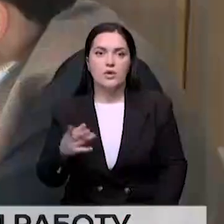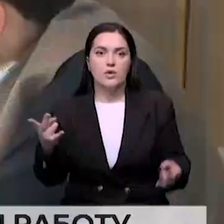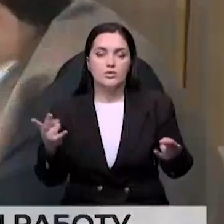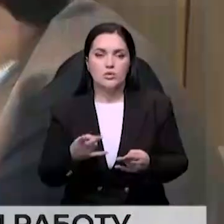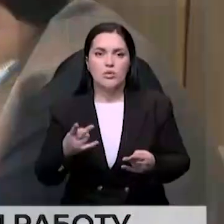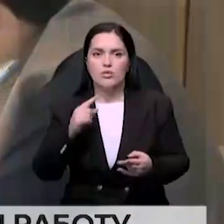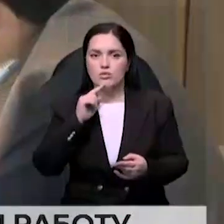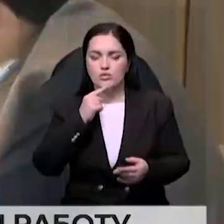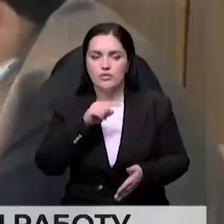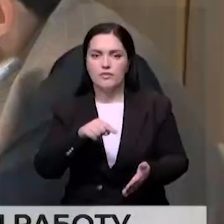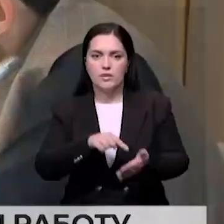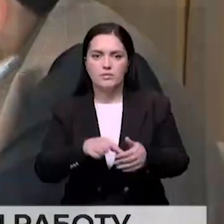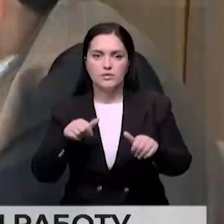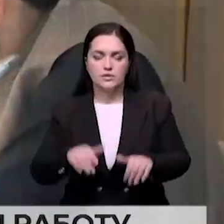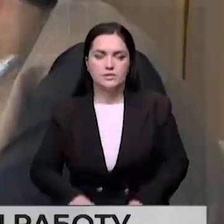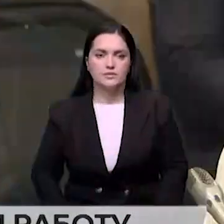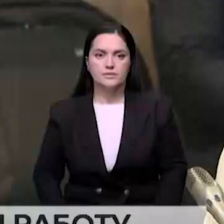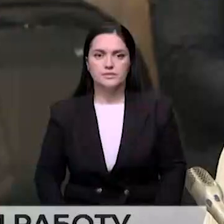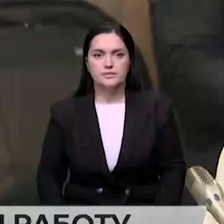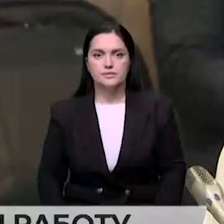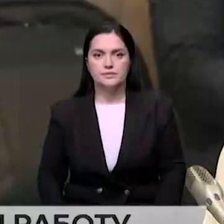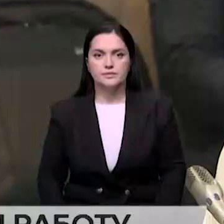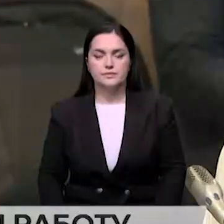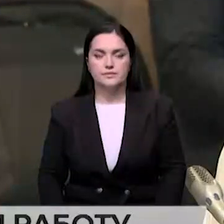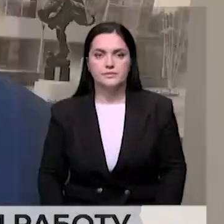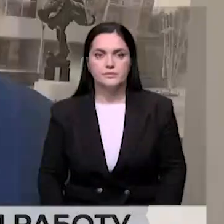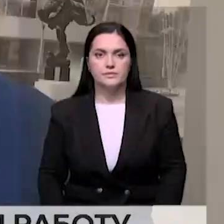Турибаев, прежде необходимо решить ряд непростых вопросов.